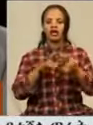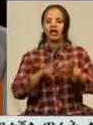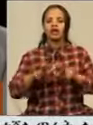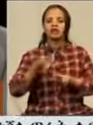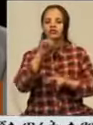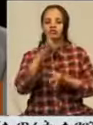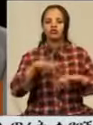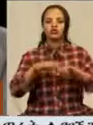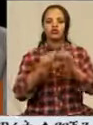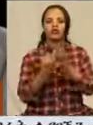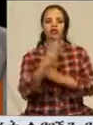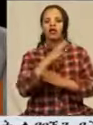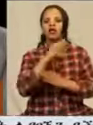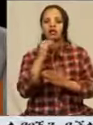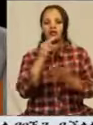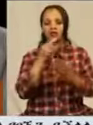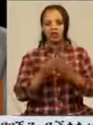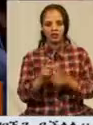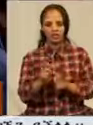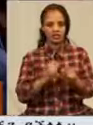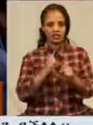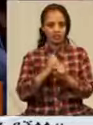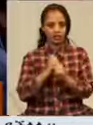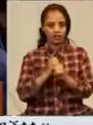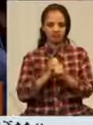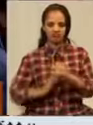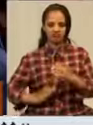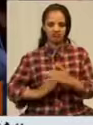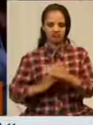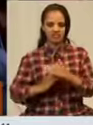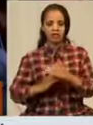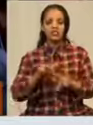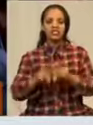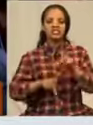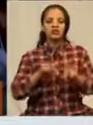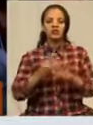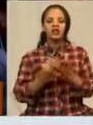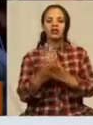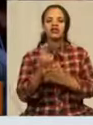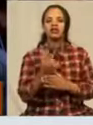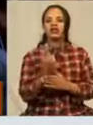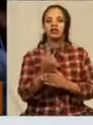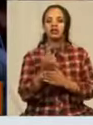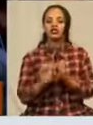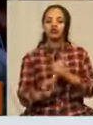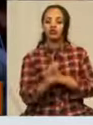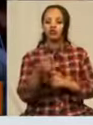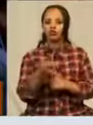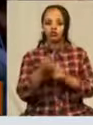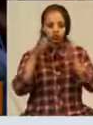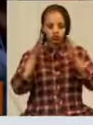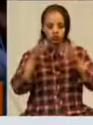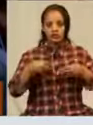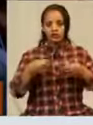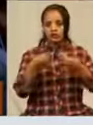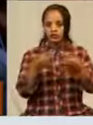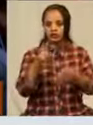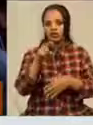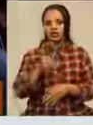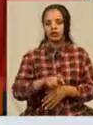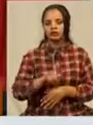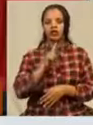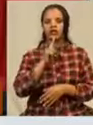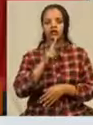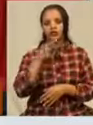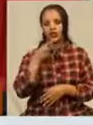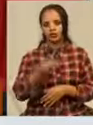አለመረጋጋት በዞኑ የልማትና የመልካም አስተዳደር ስራዎችን በማስተጓጎል የህብረተሰቡን የልማት ተጠቃሚነት የሚጎዳ በመሆኑ ትኩረት ሊሰጠው ይገባል ነው